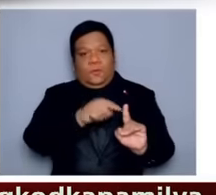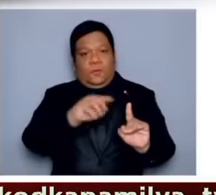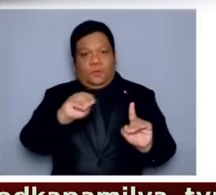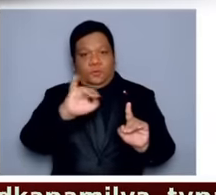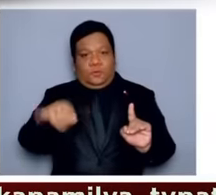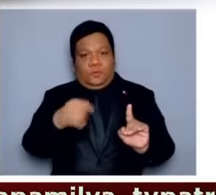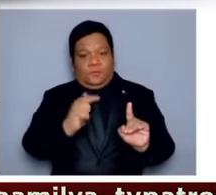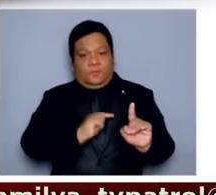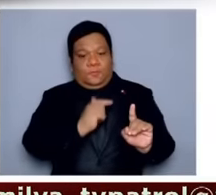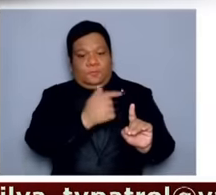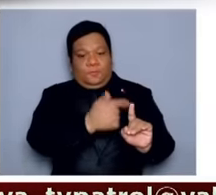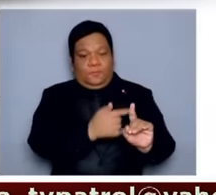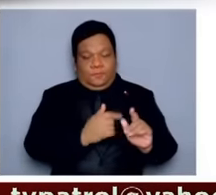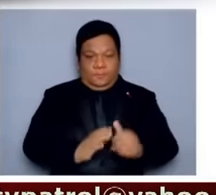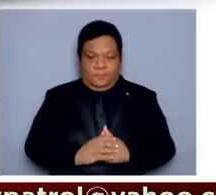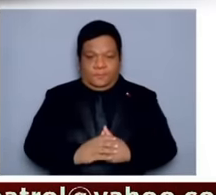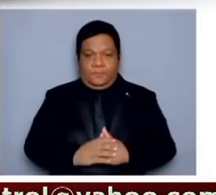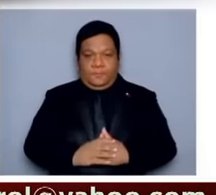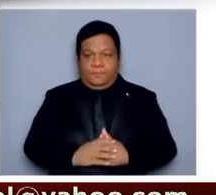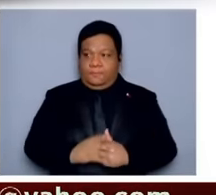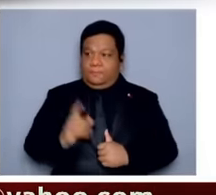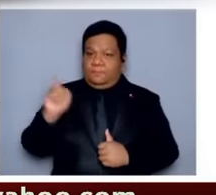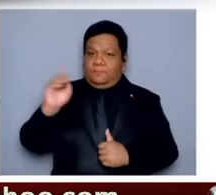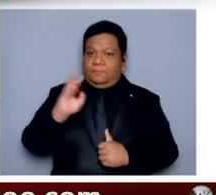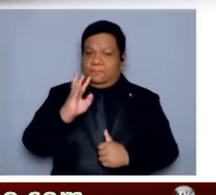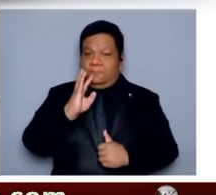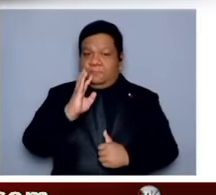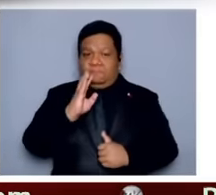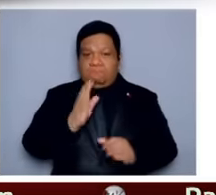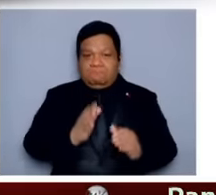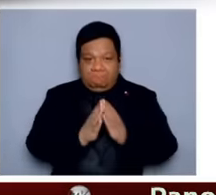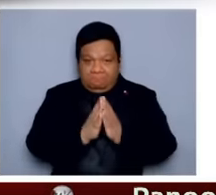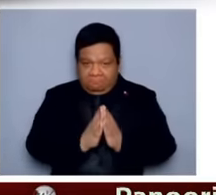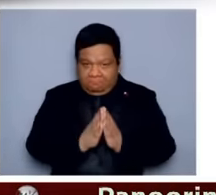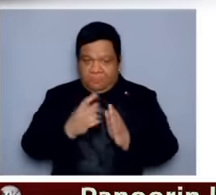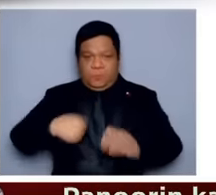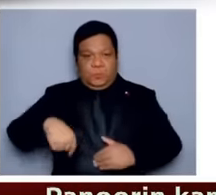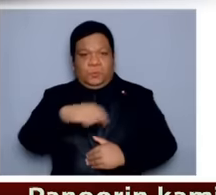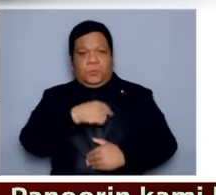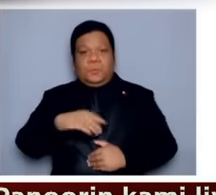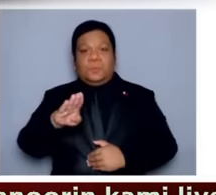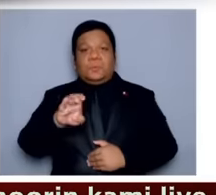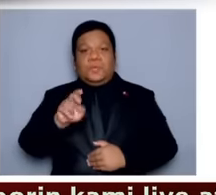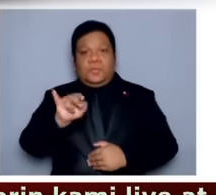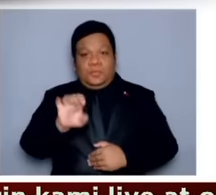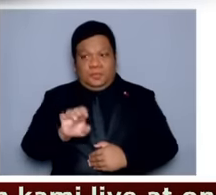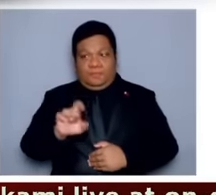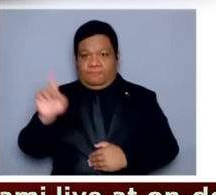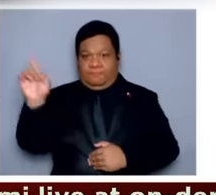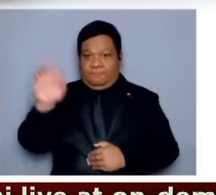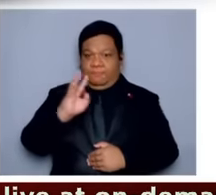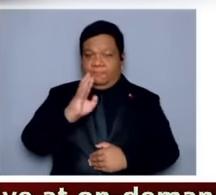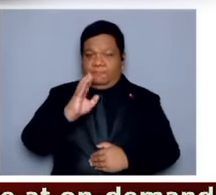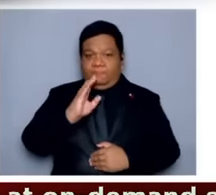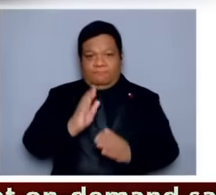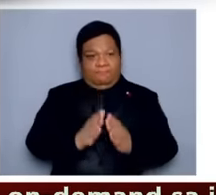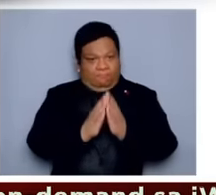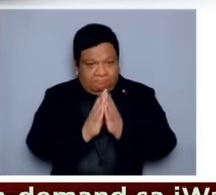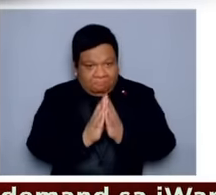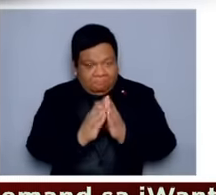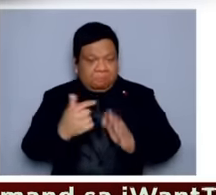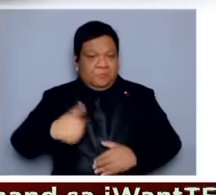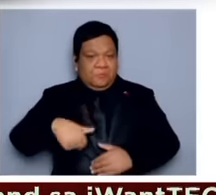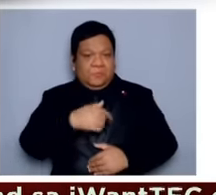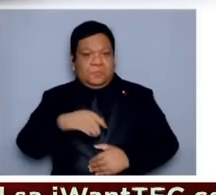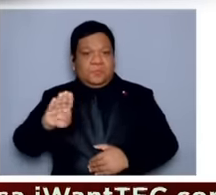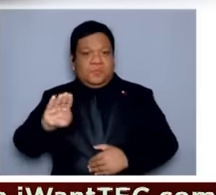Sawadika, PR Beanie! Sawadika, PR BGYO! Gaya